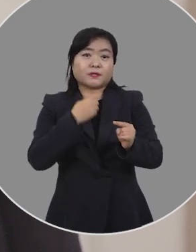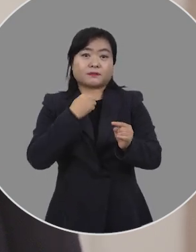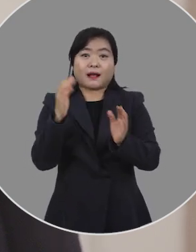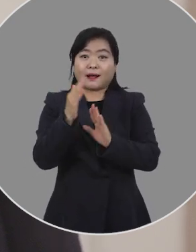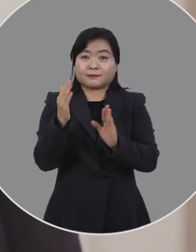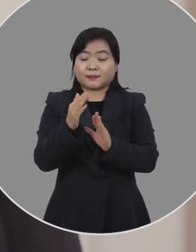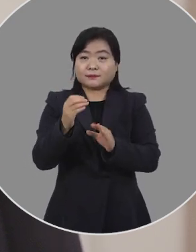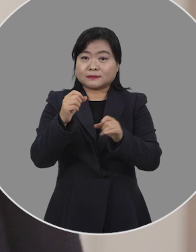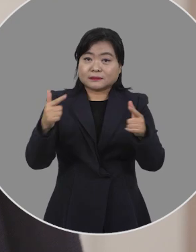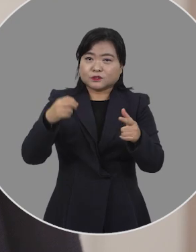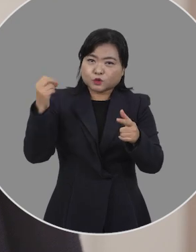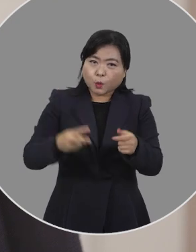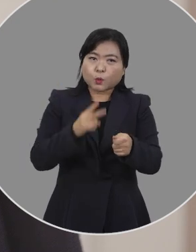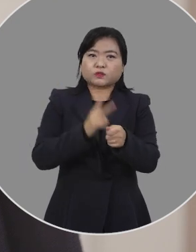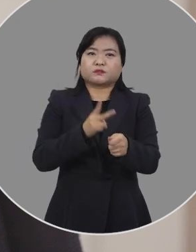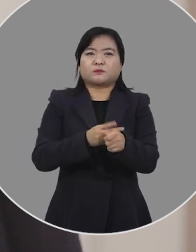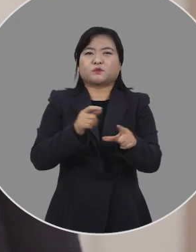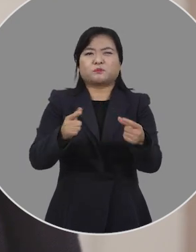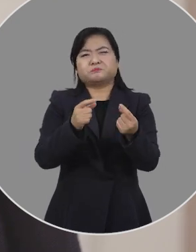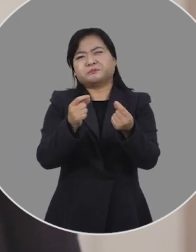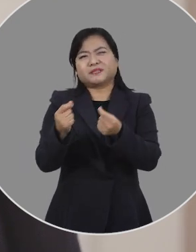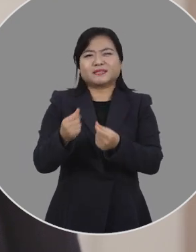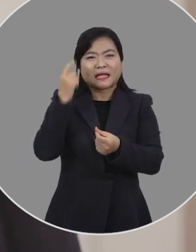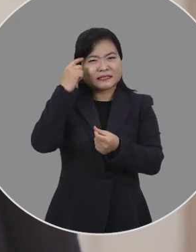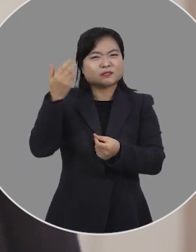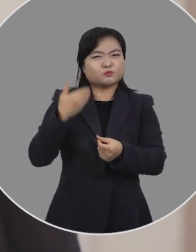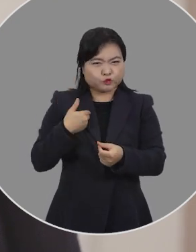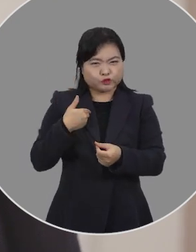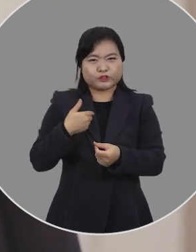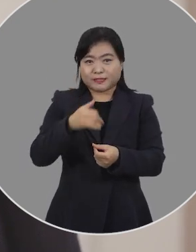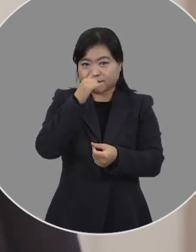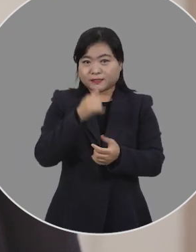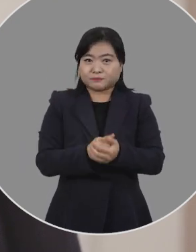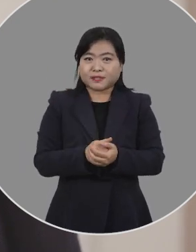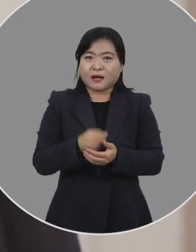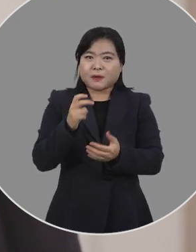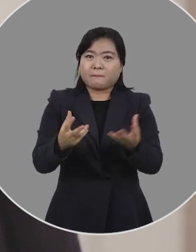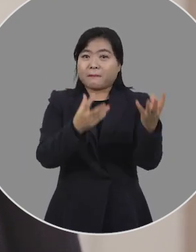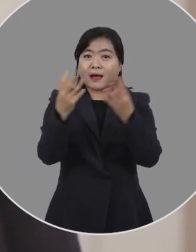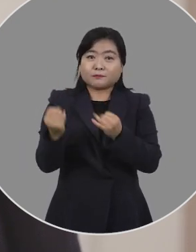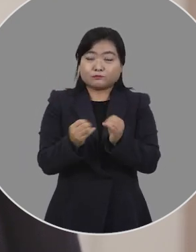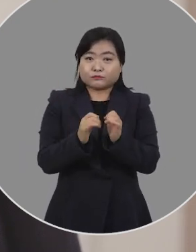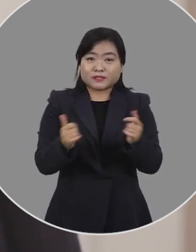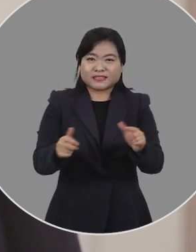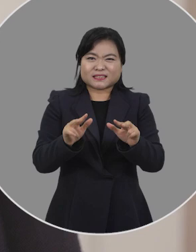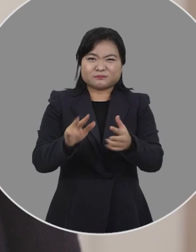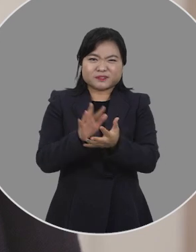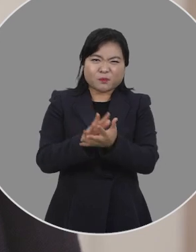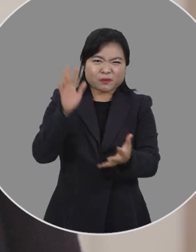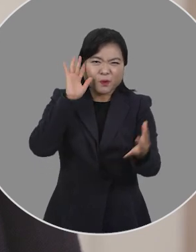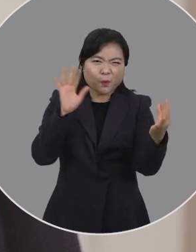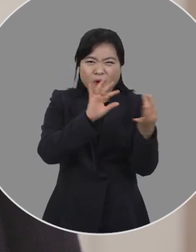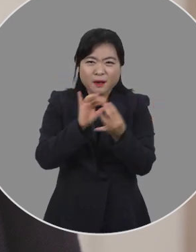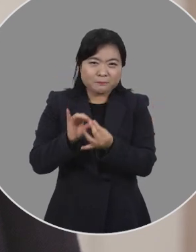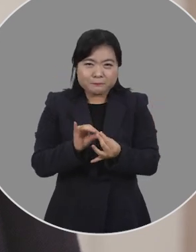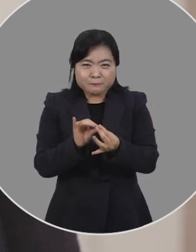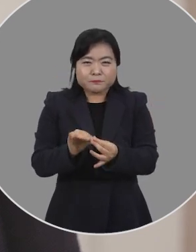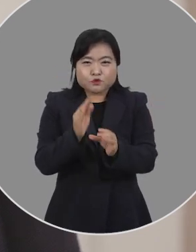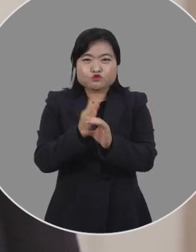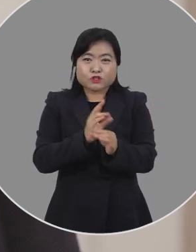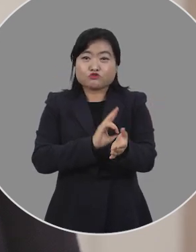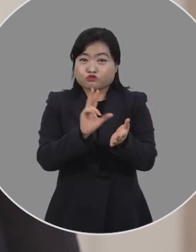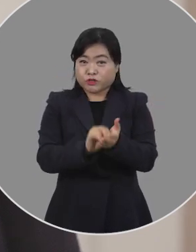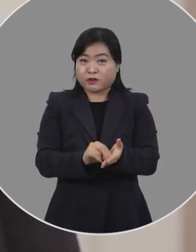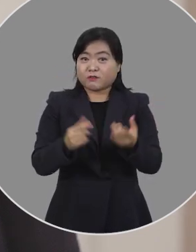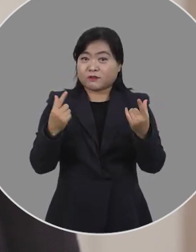학생은 물론이고 선생님들께서도 비슷한 맥락의 질문을 해주셨습니다. 아마 많은 분들이 지금 아주 뜨겁게 공감하는 그런